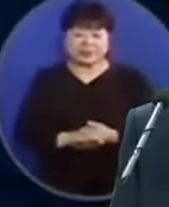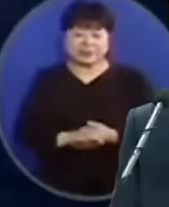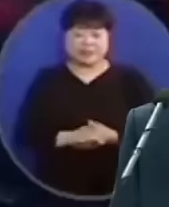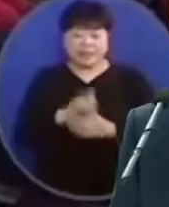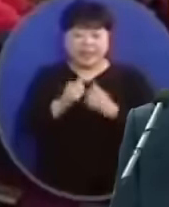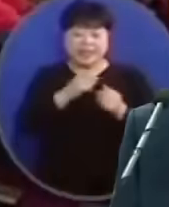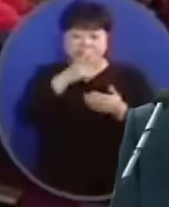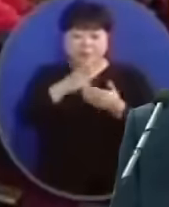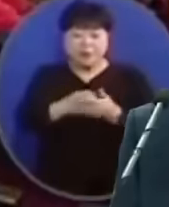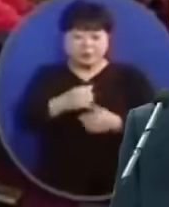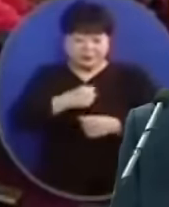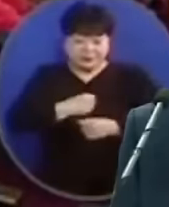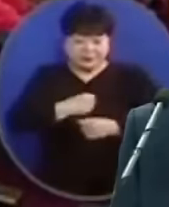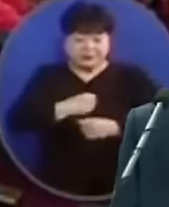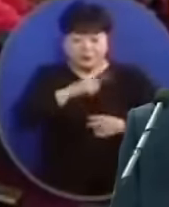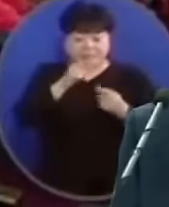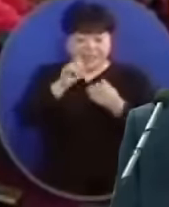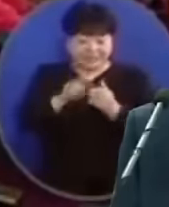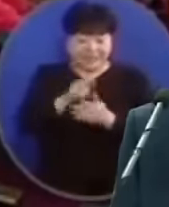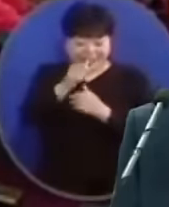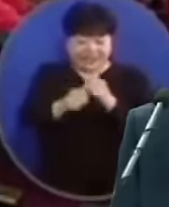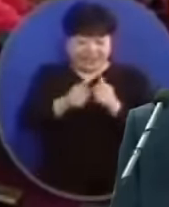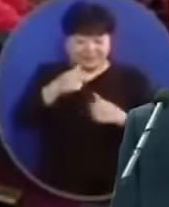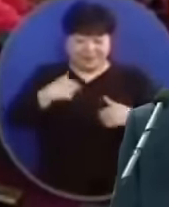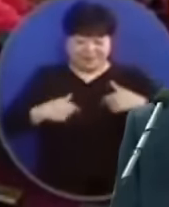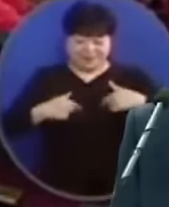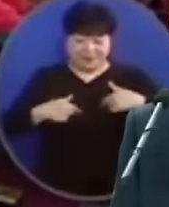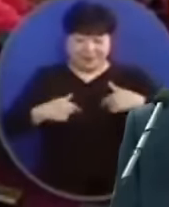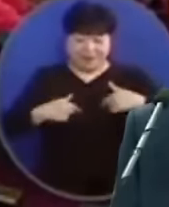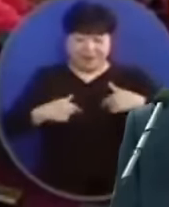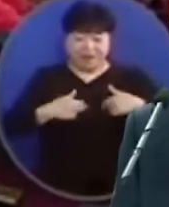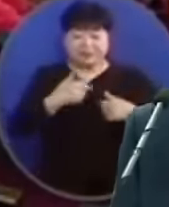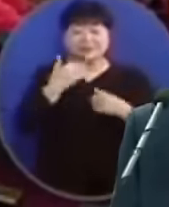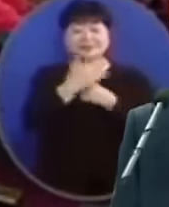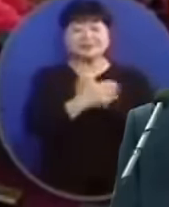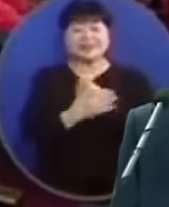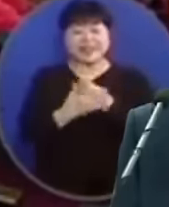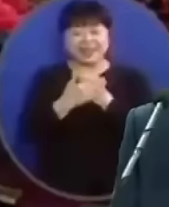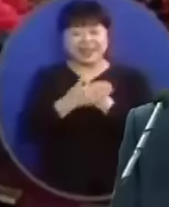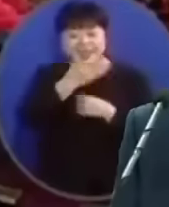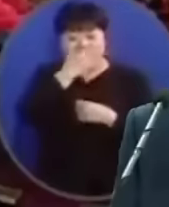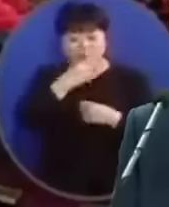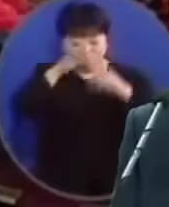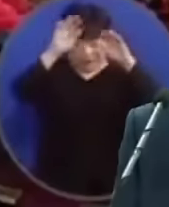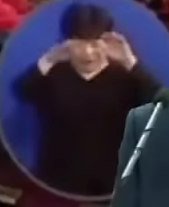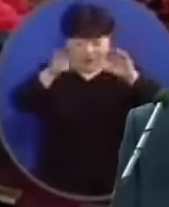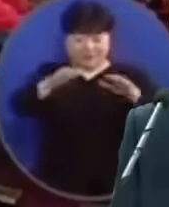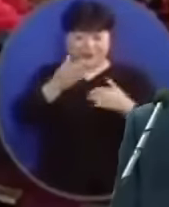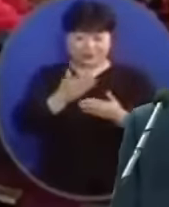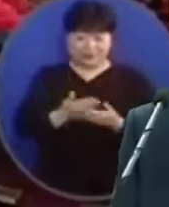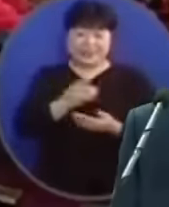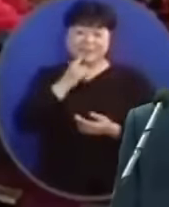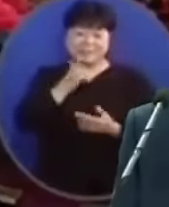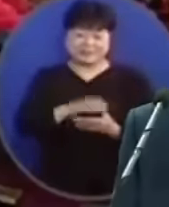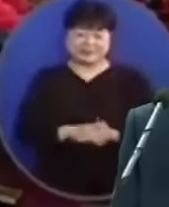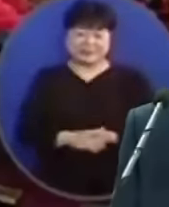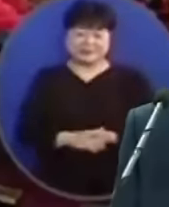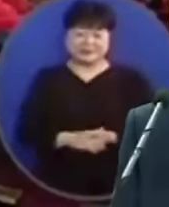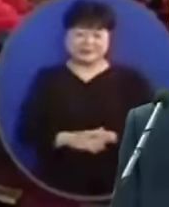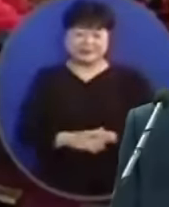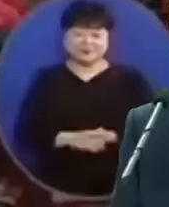우리가 하나님의 법을 지키며 살 때 하나님이 기뻐하시며 그 큰 은혜와 복을 내려주시겠다고 말씀하신